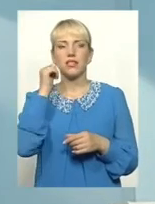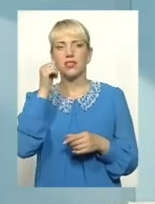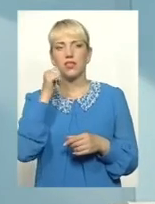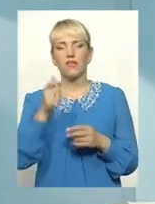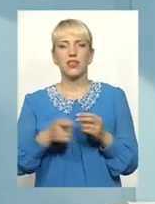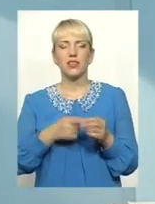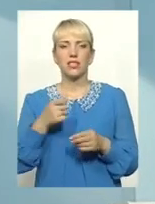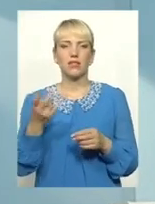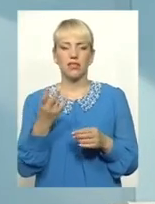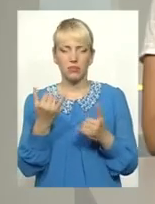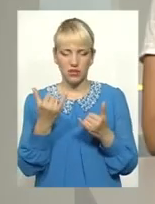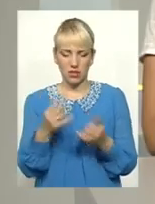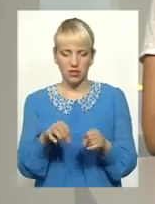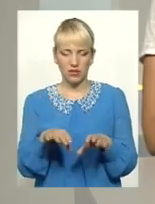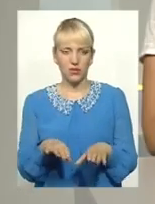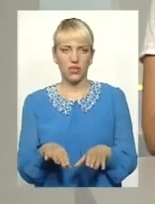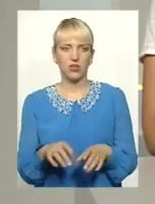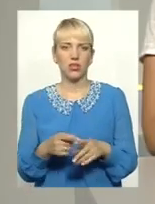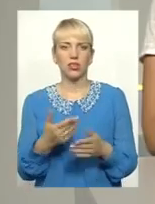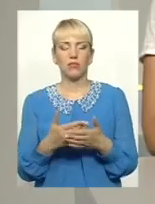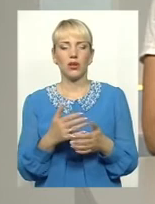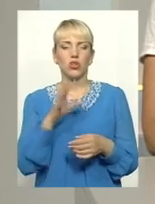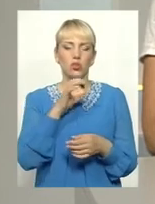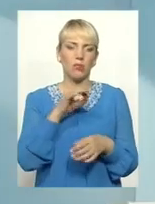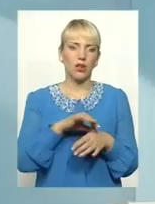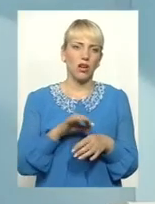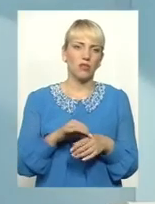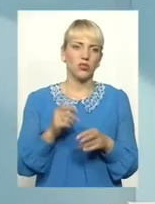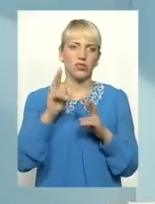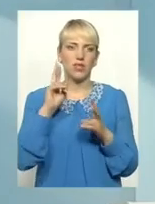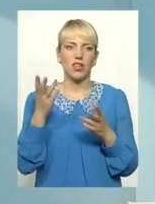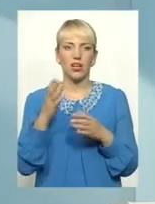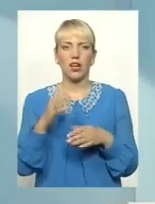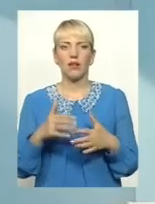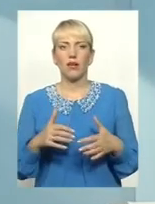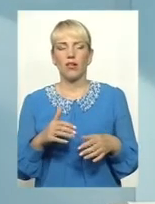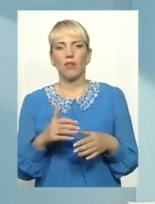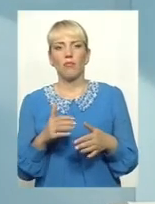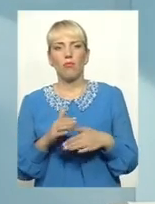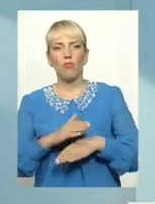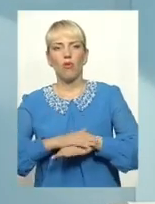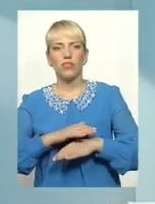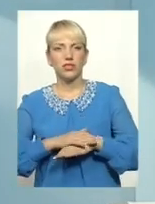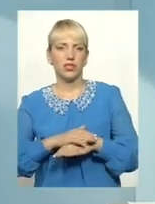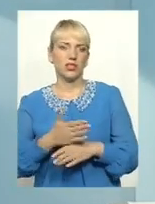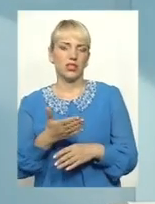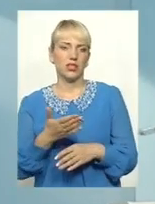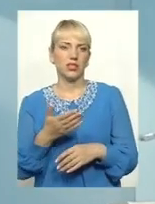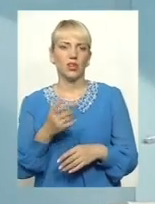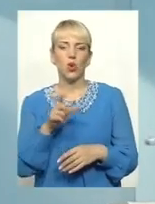зараз в екстримі треба це вирішувати? Собака хвора, невідомо, яка буде поведінка. Люди ходять, це малосімейний гуртожиток.